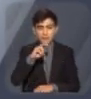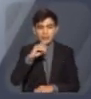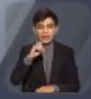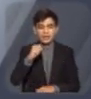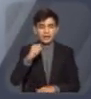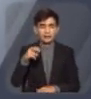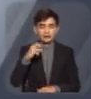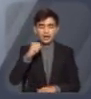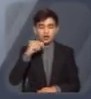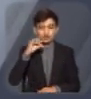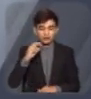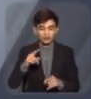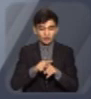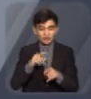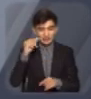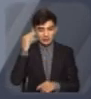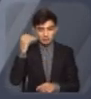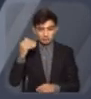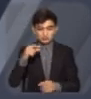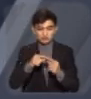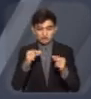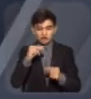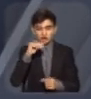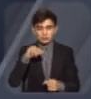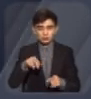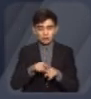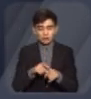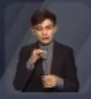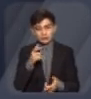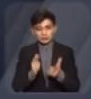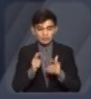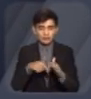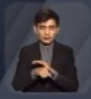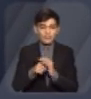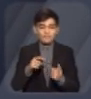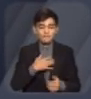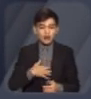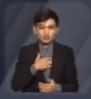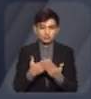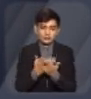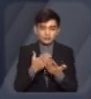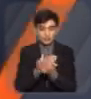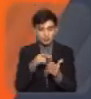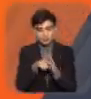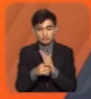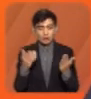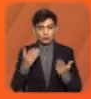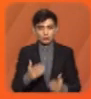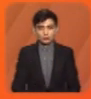такие птицы с чипами на хвостах и лапках. Действительно ли они являются носителями важной информации? Какой?